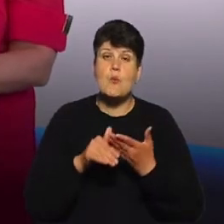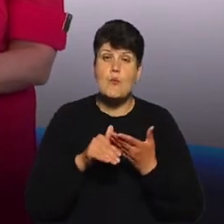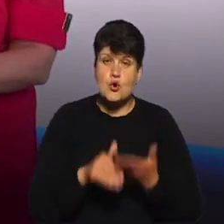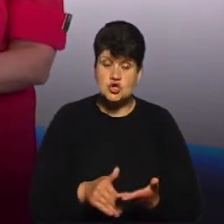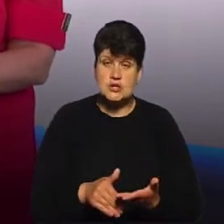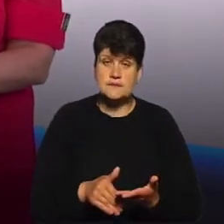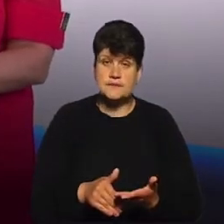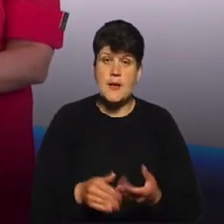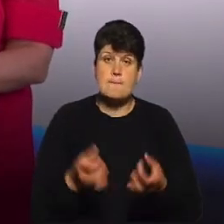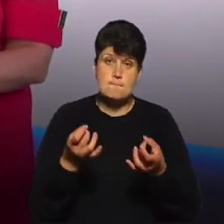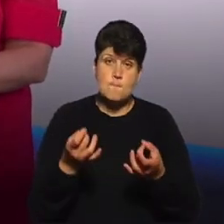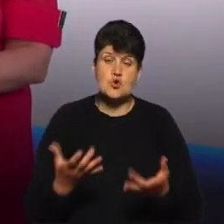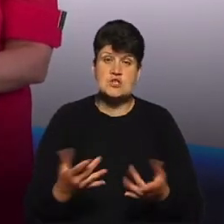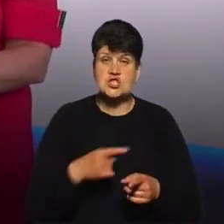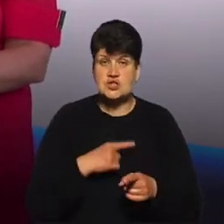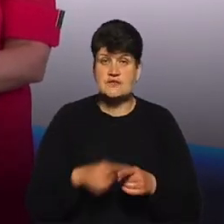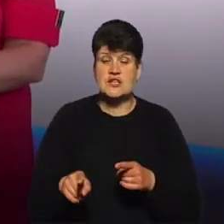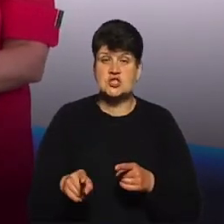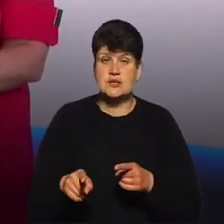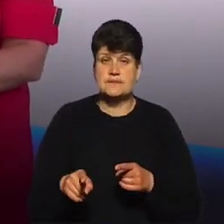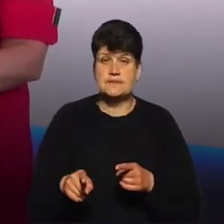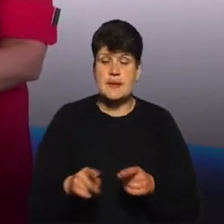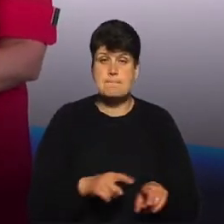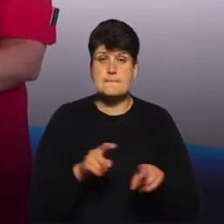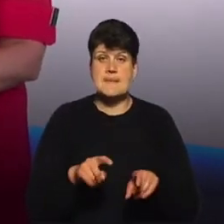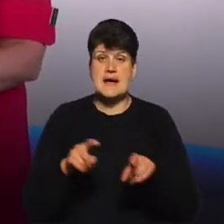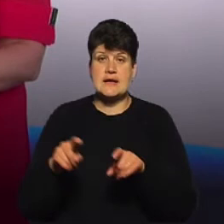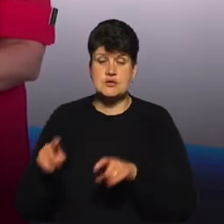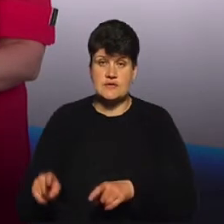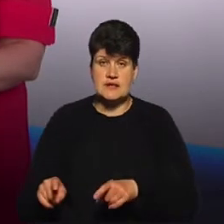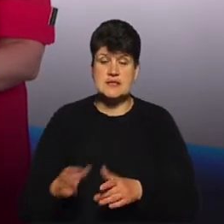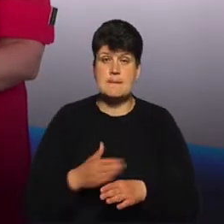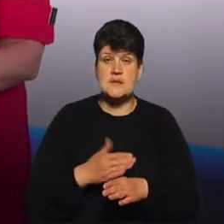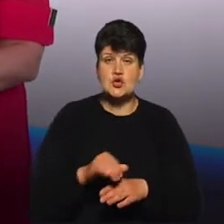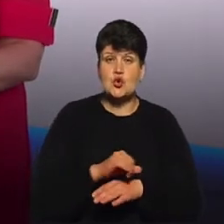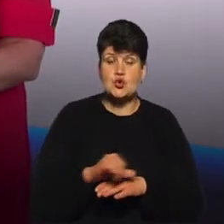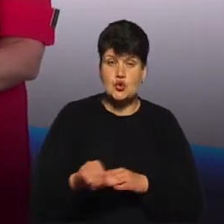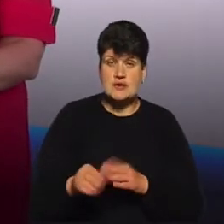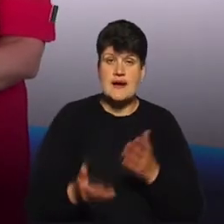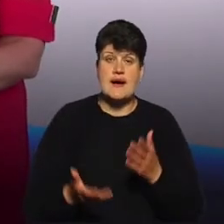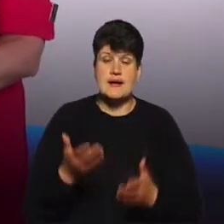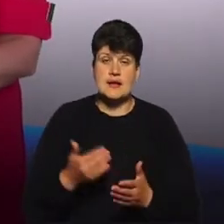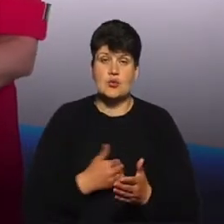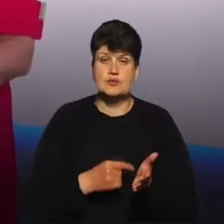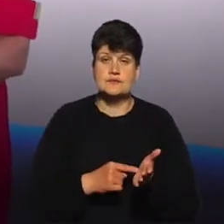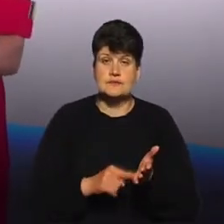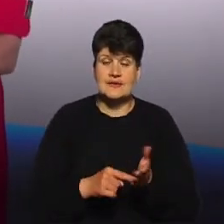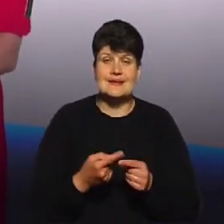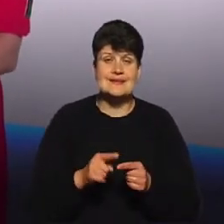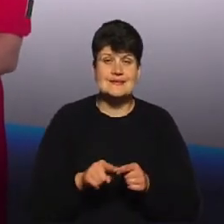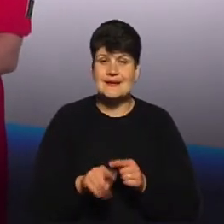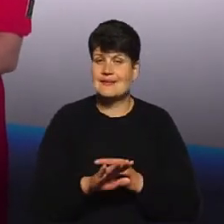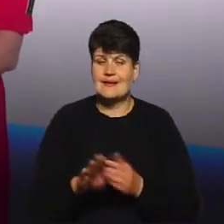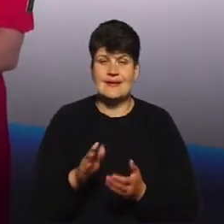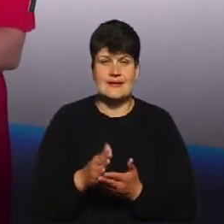простіше, швидше пересуватися між кордонами. Не здавати на кожному кордоні. Але хочу наголосити, це не є обов'язковою